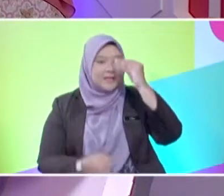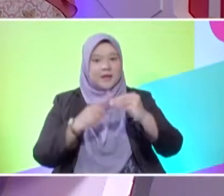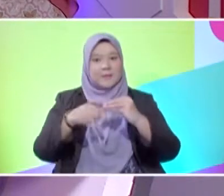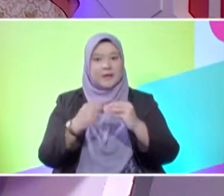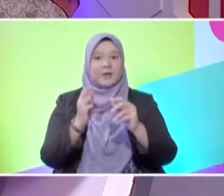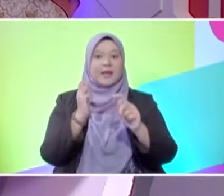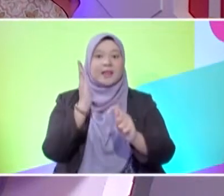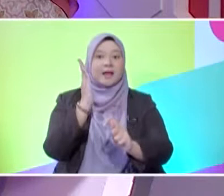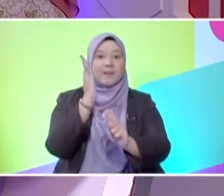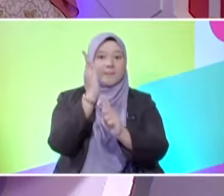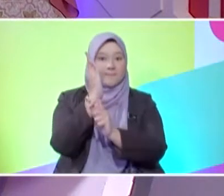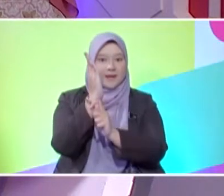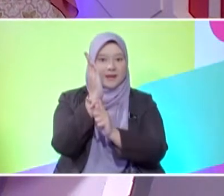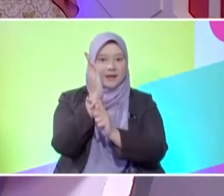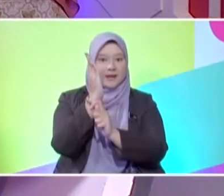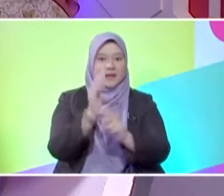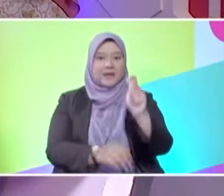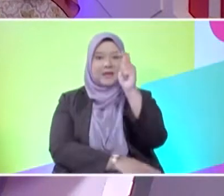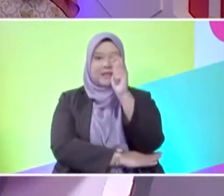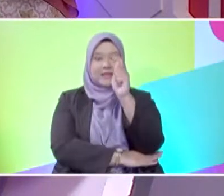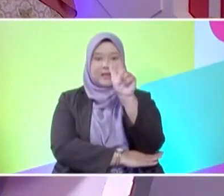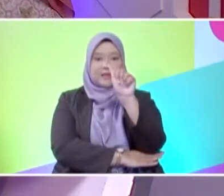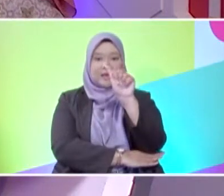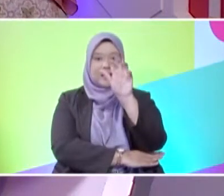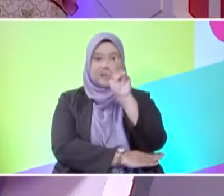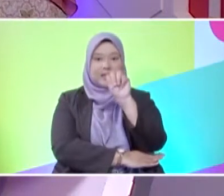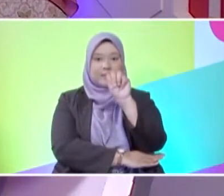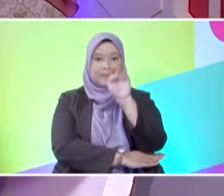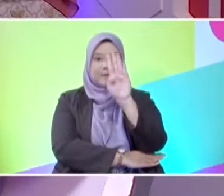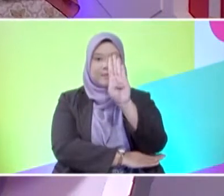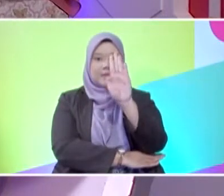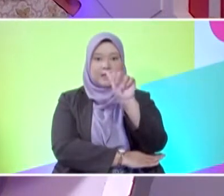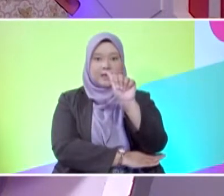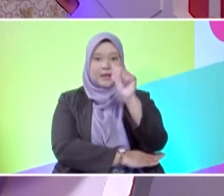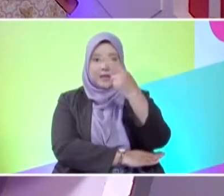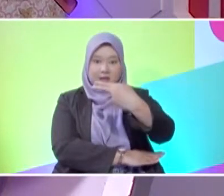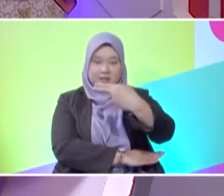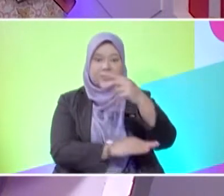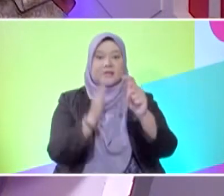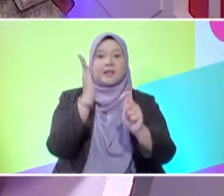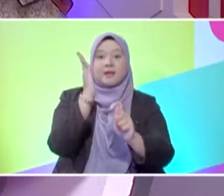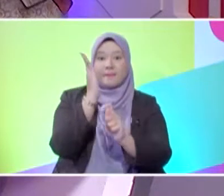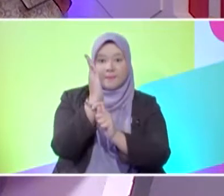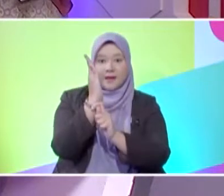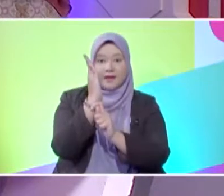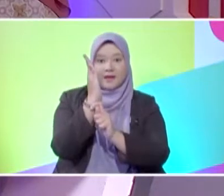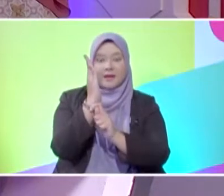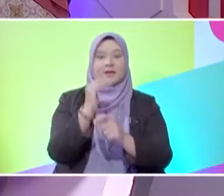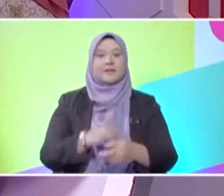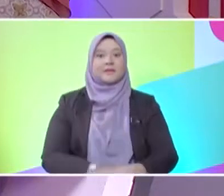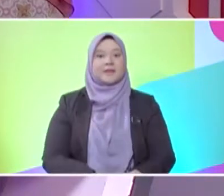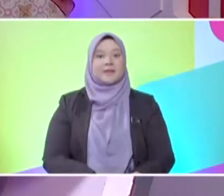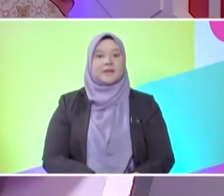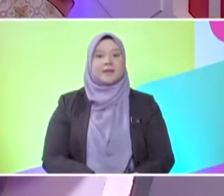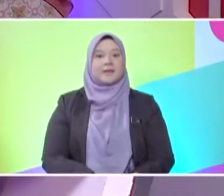bersilang itu adalah bentuk tambah oke gue yang melintang tuh adalah bentuk sama dengan Oh oke sekarang